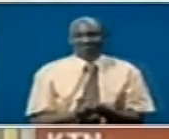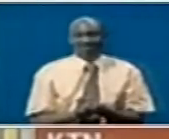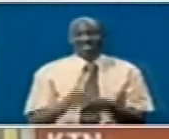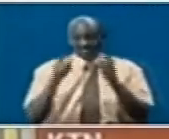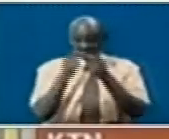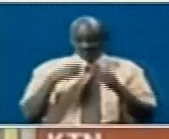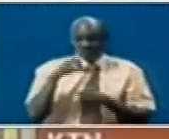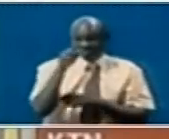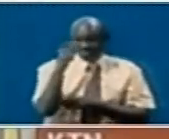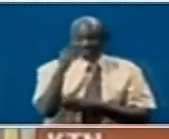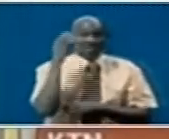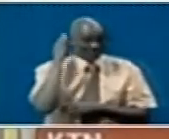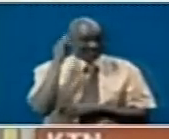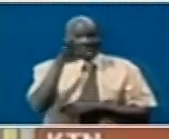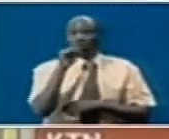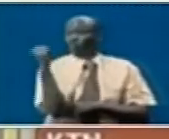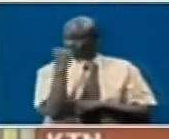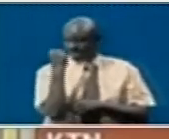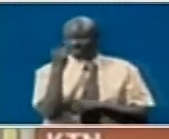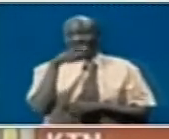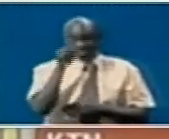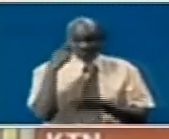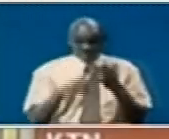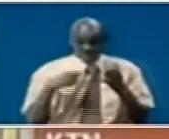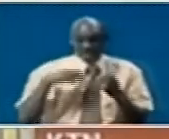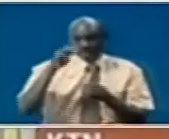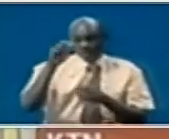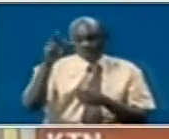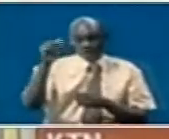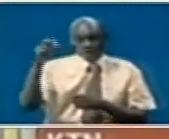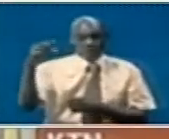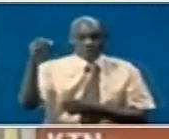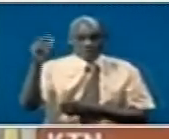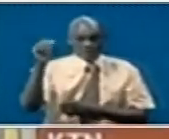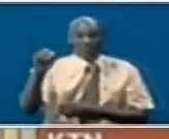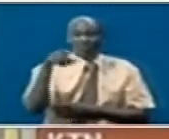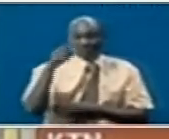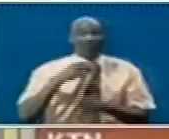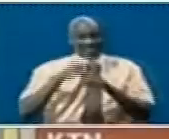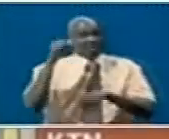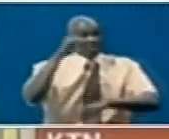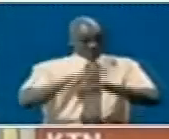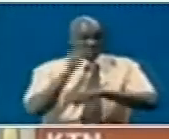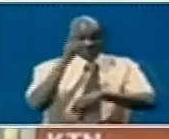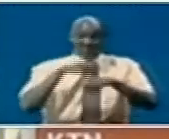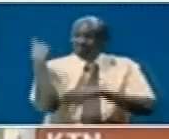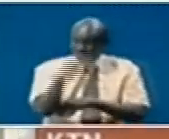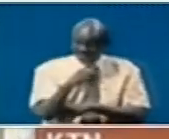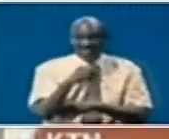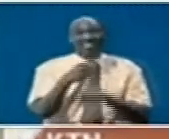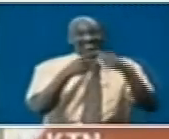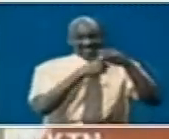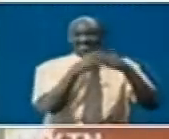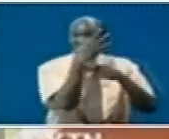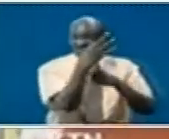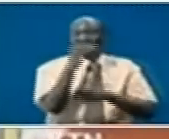Timu ya St.Peters Mumias ililaza timu ya Edi Morogoro ilikuwa kishiriki mashindano haya ya shule za sekondari kwa mara ya kwanza kwa alama 63